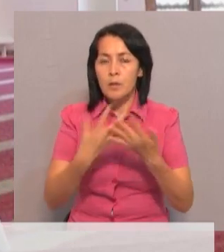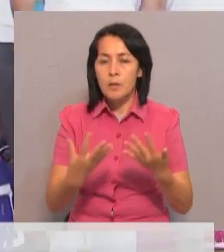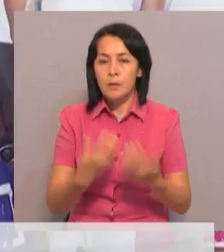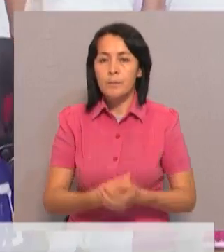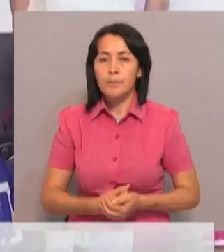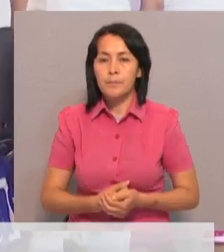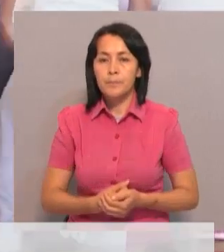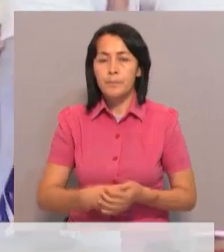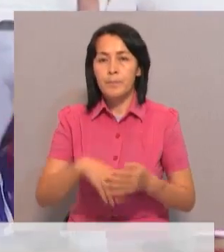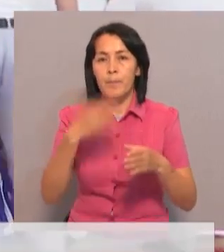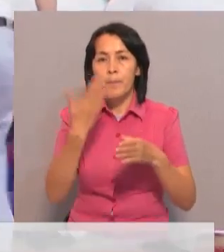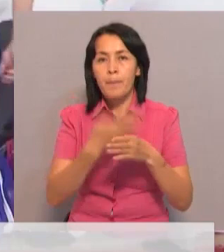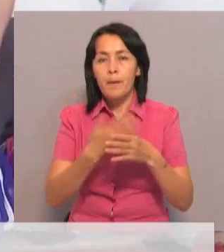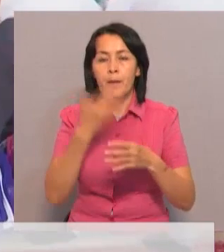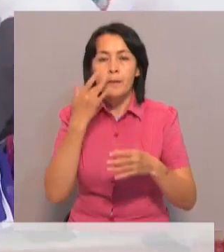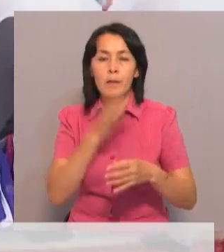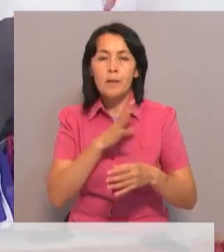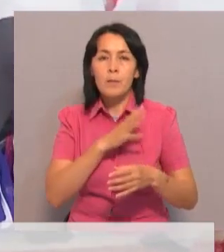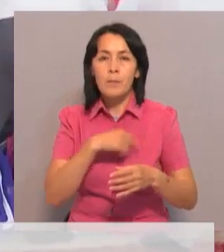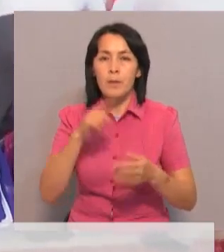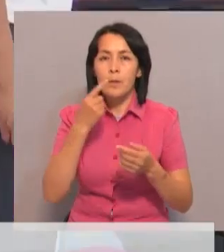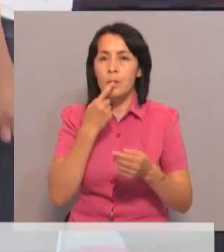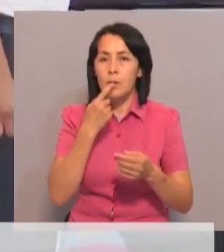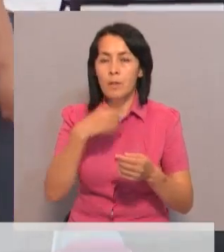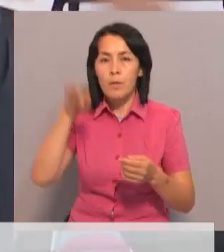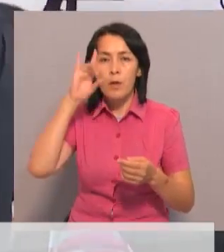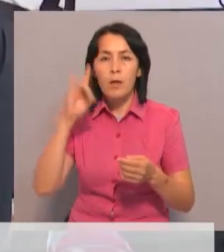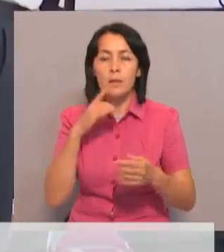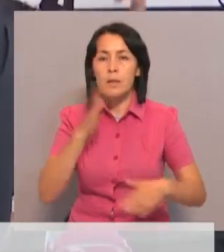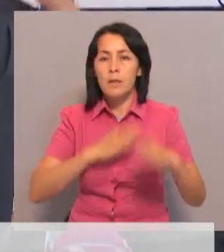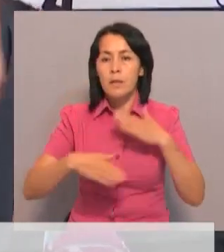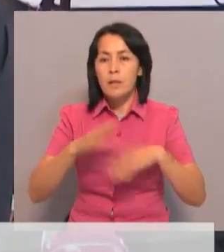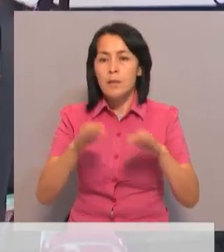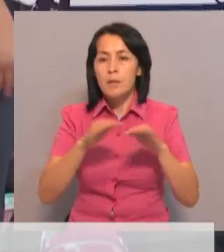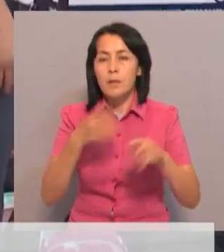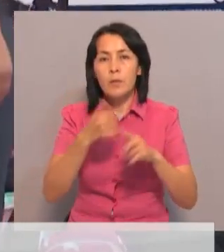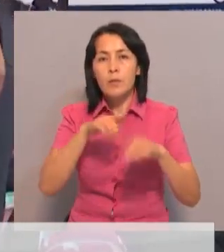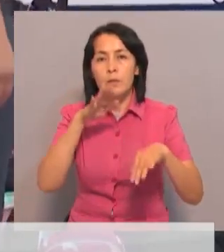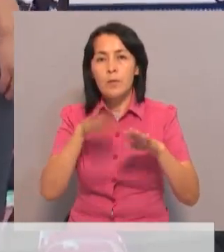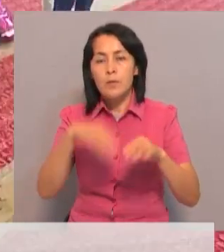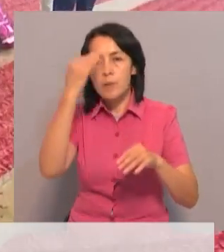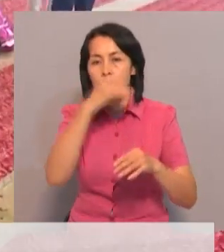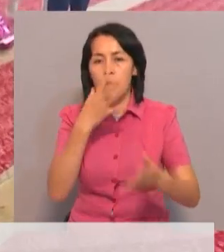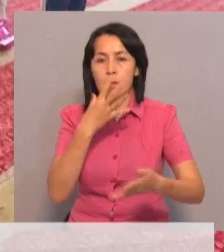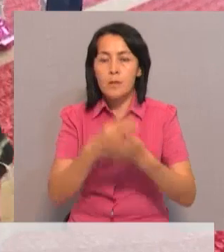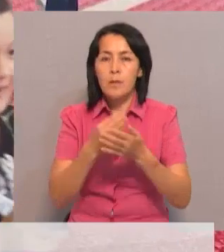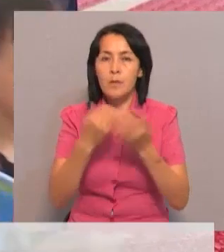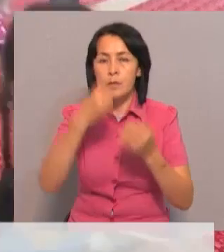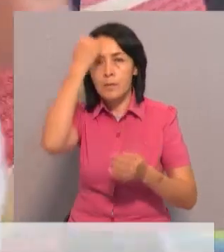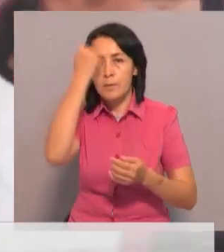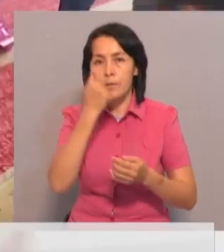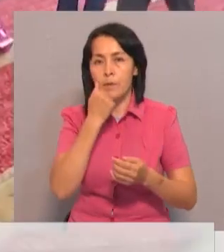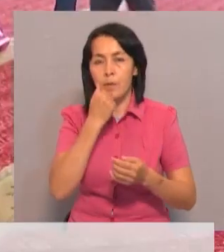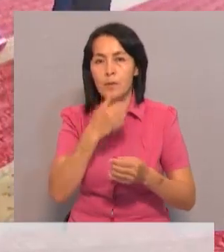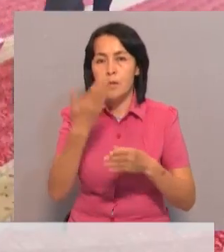канцтовары. Благотворительность всегда была в крови у казахов. Радости детей сегодня нет предела. Родители, в свою очередь, выразили